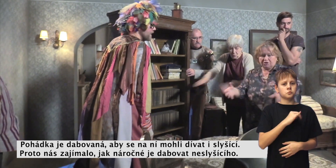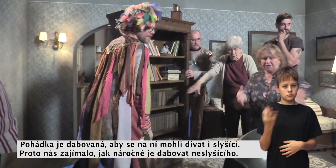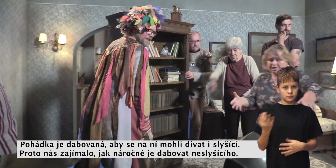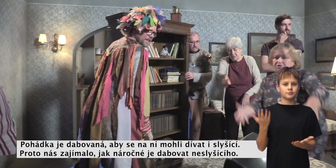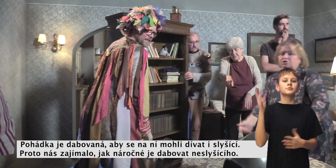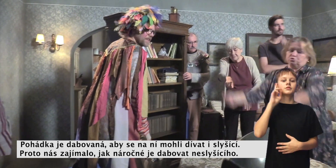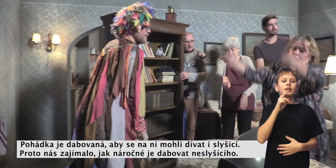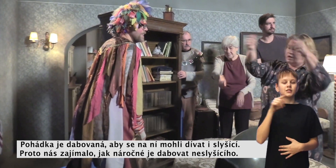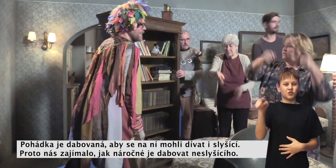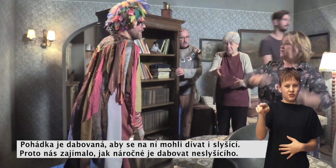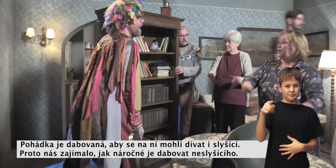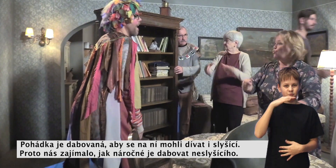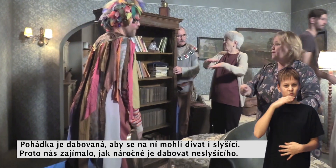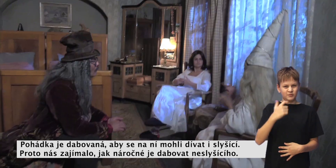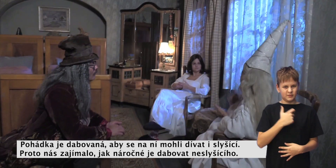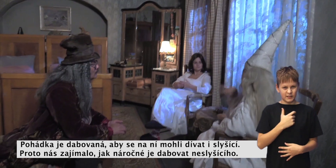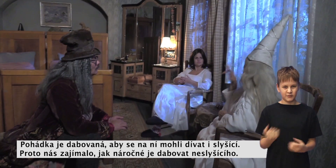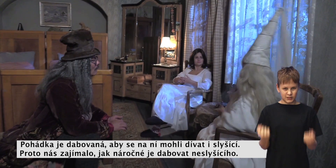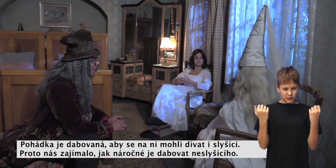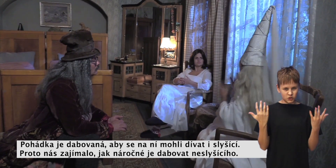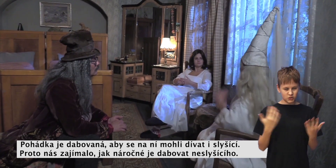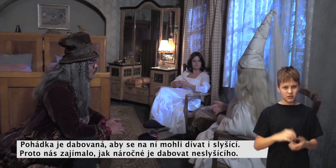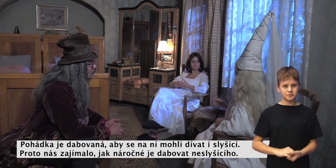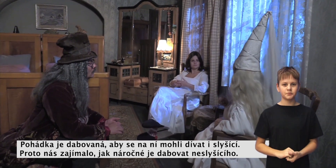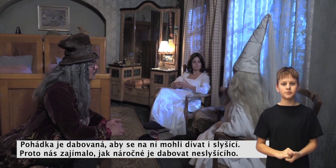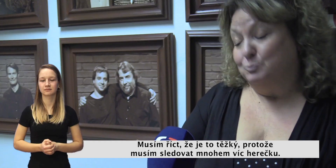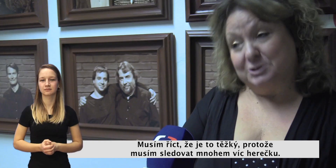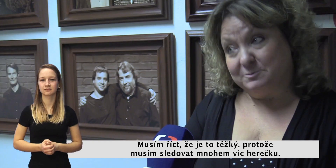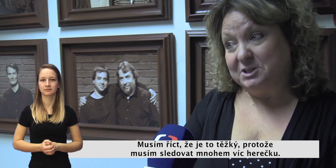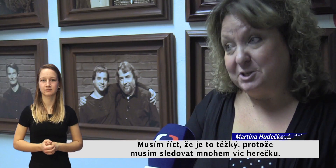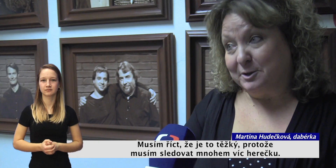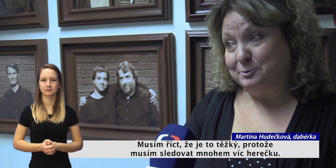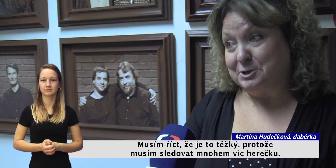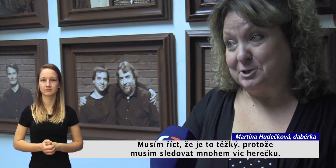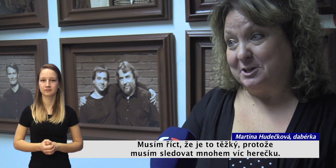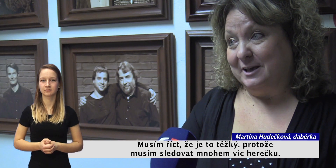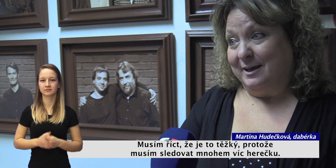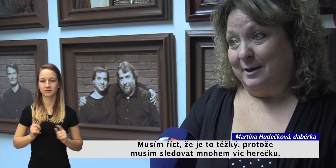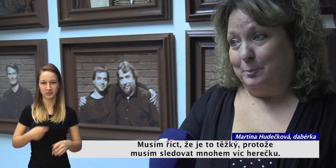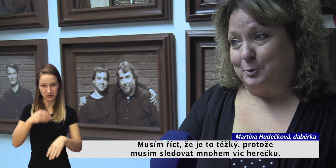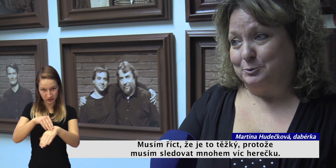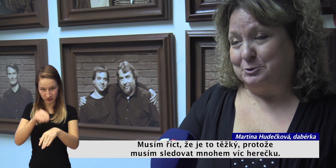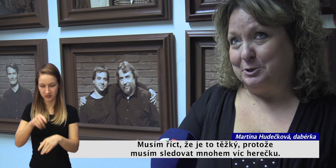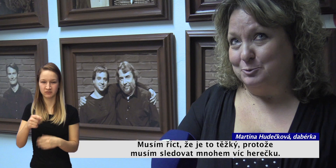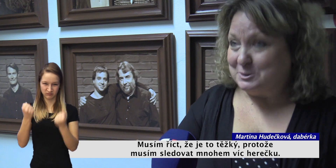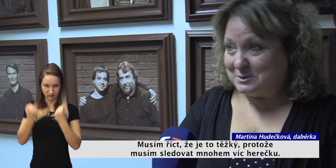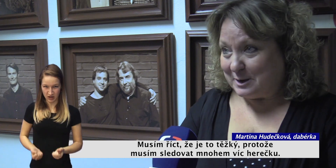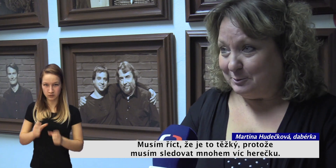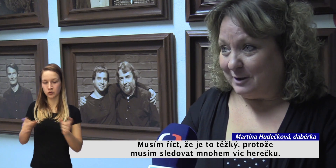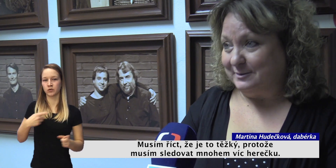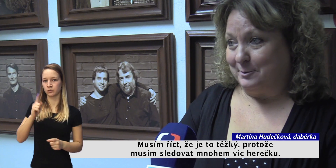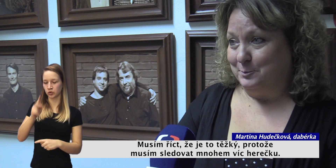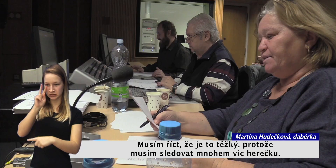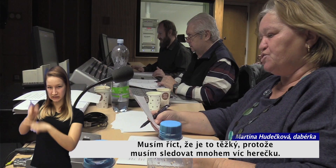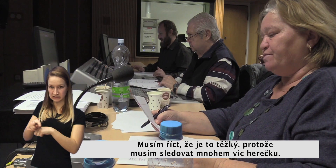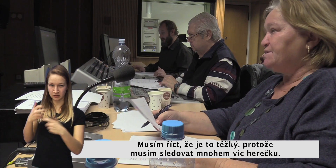nás zajímalo, jak náročné je dabovat neslyšícího. Musím říct, že je to těžký, protože musím